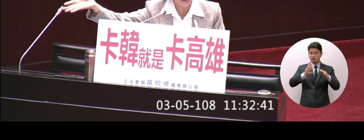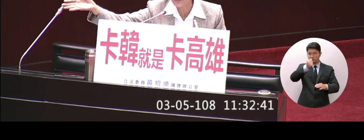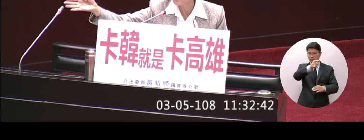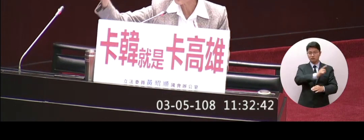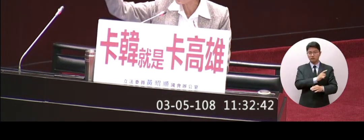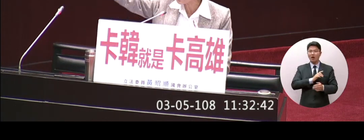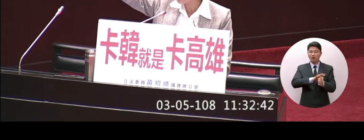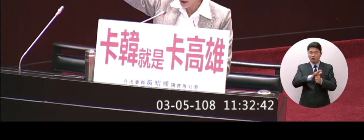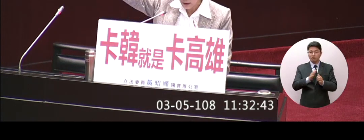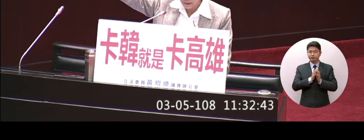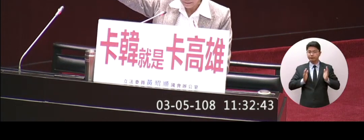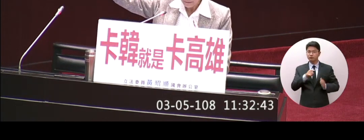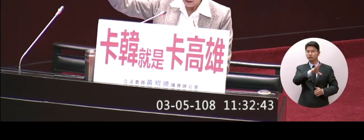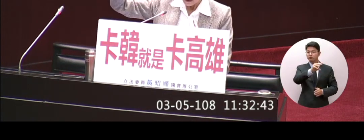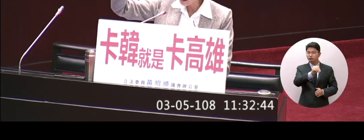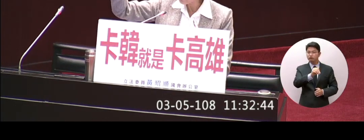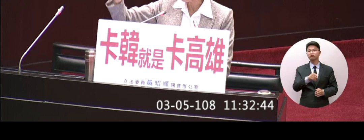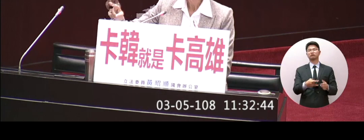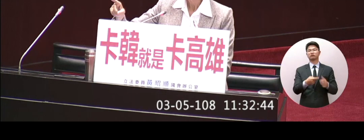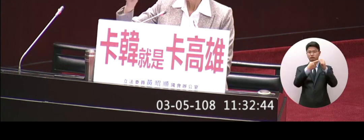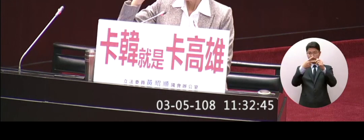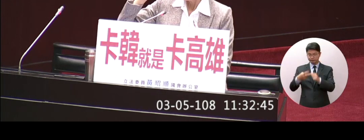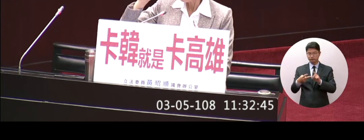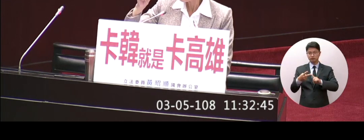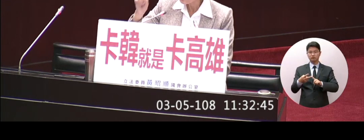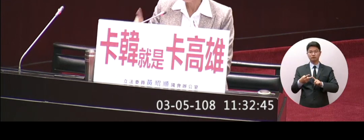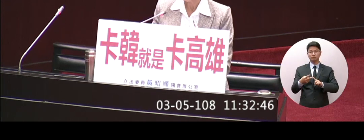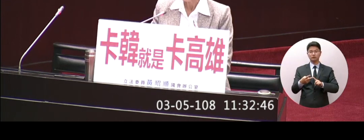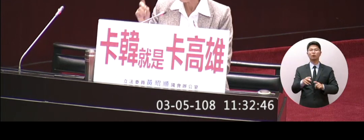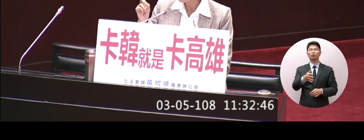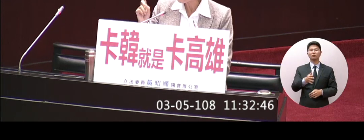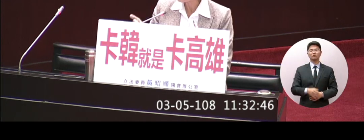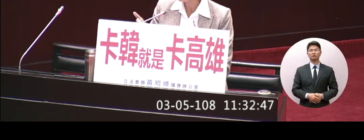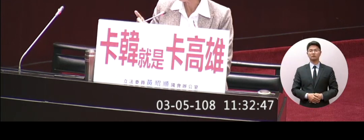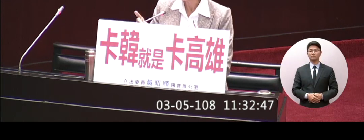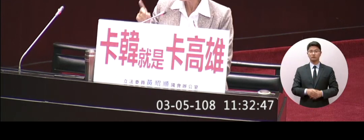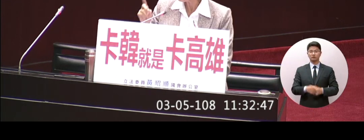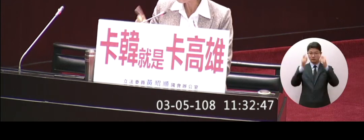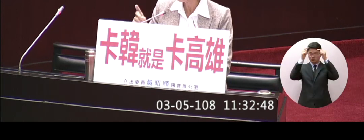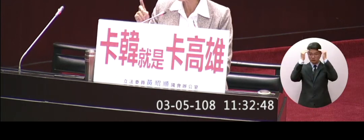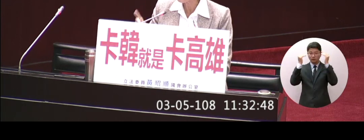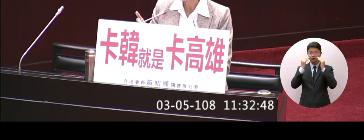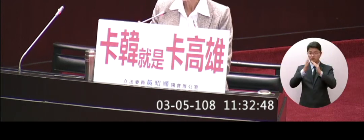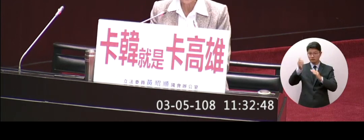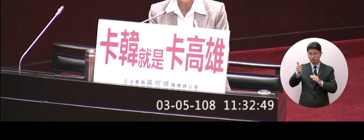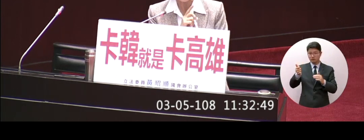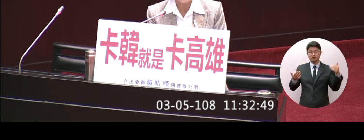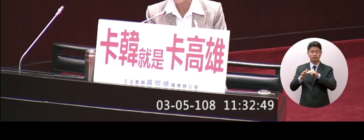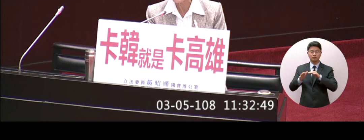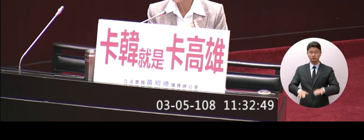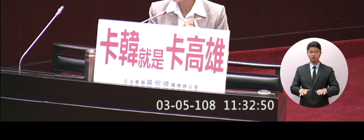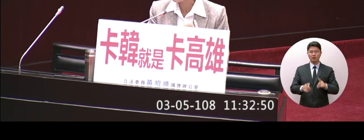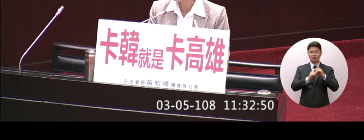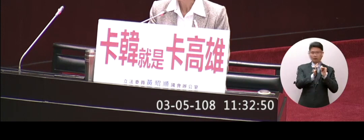容的态度，这是第一个我要讲的。第二个，为什么韩流到今天依旧让所有